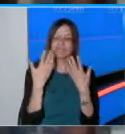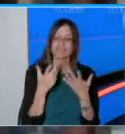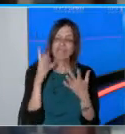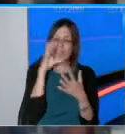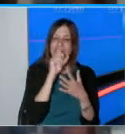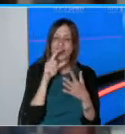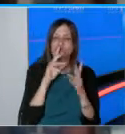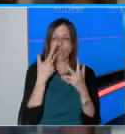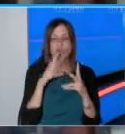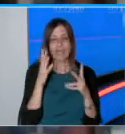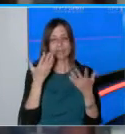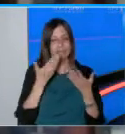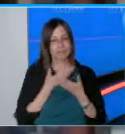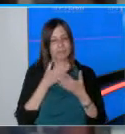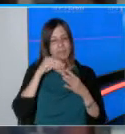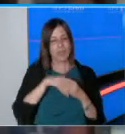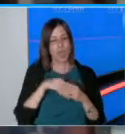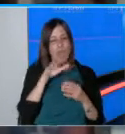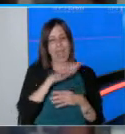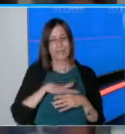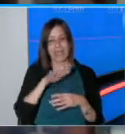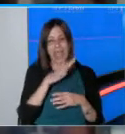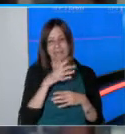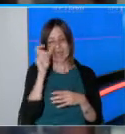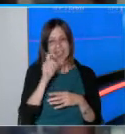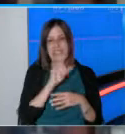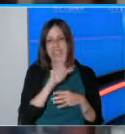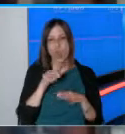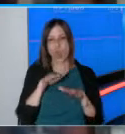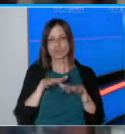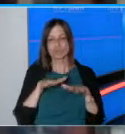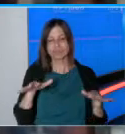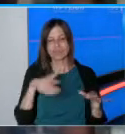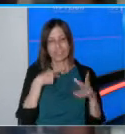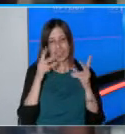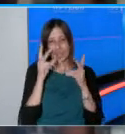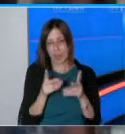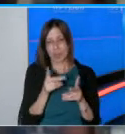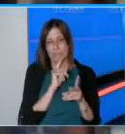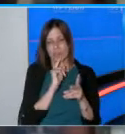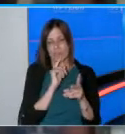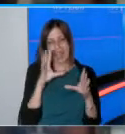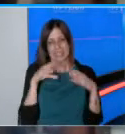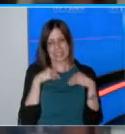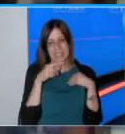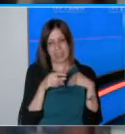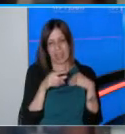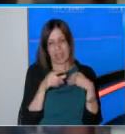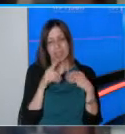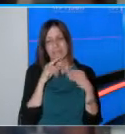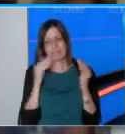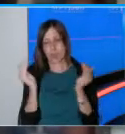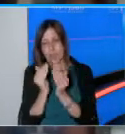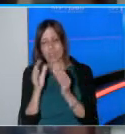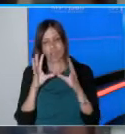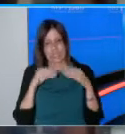לגיטימית בתוך המרחב האזרחי, הזליגה הזאת היא לא זליגה שאנחנו יכולים כמיעוט להסכים לה. מיעוט שיסכים